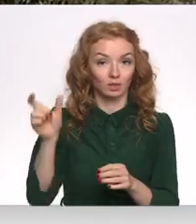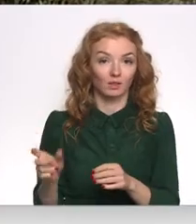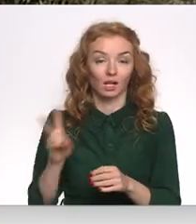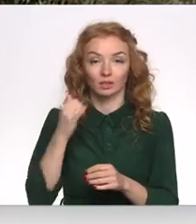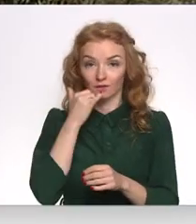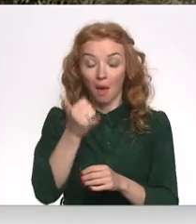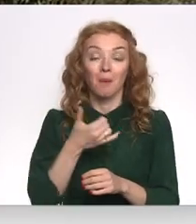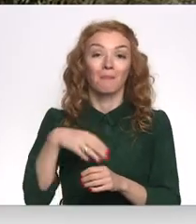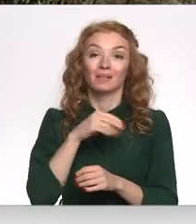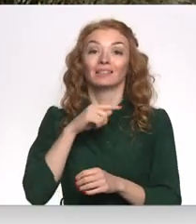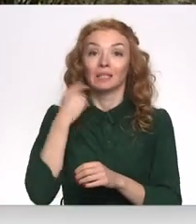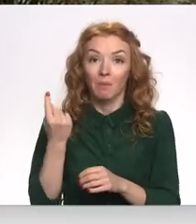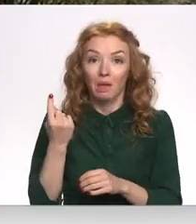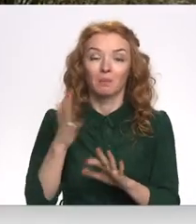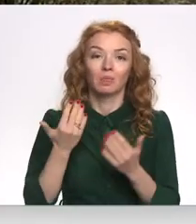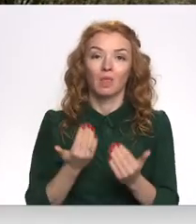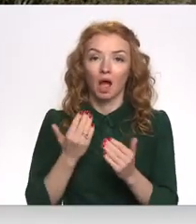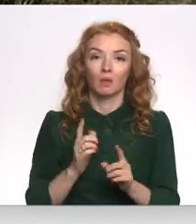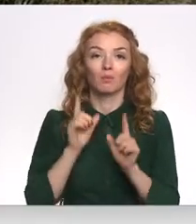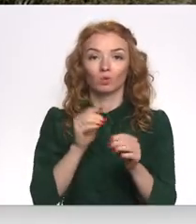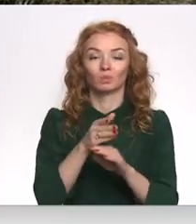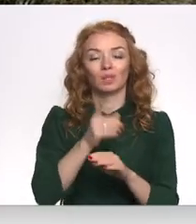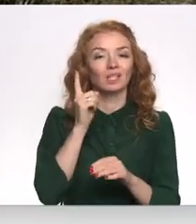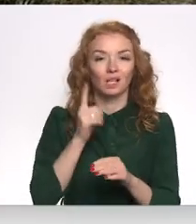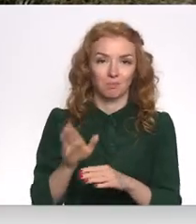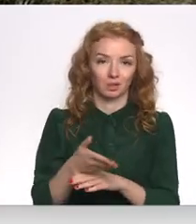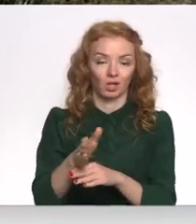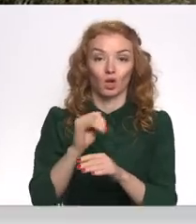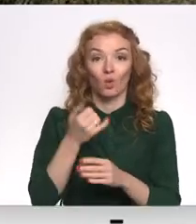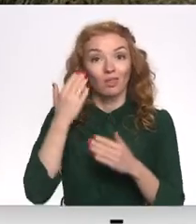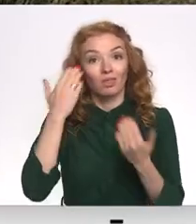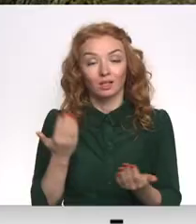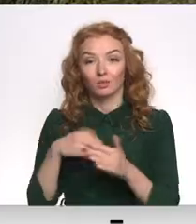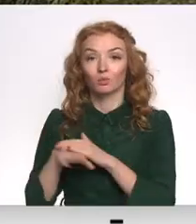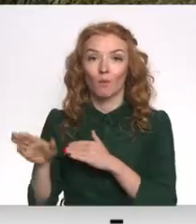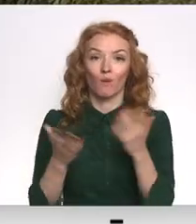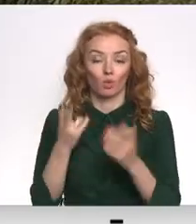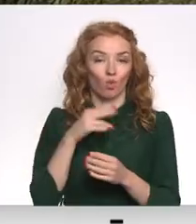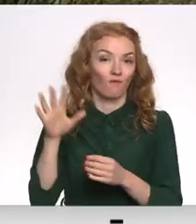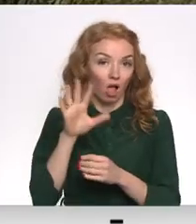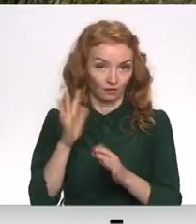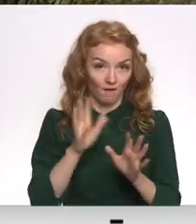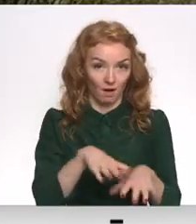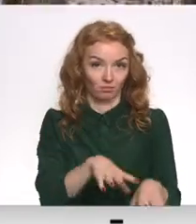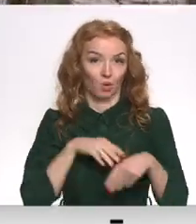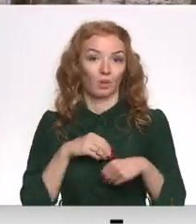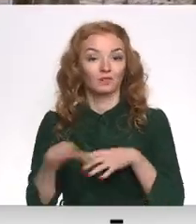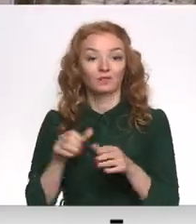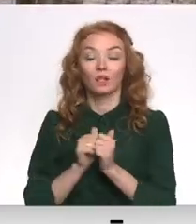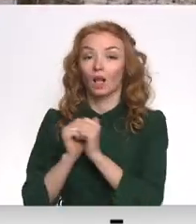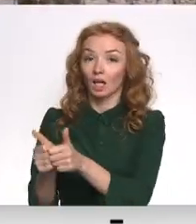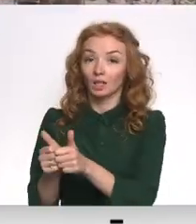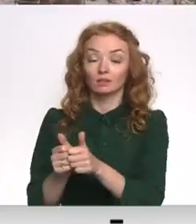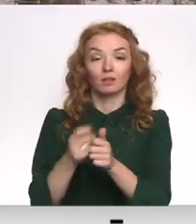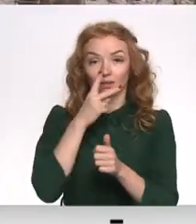zvana saka, mēs gribējām, bet tagad brauksim tikai pastaigāties, tāpēc, ka mēs nezinām, ja būs jābrauc prom no valsts, vai mēs varēsim paņemt dzīvnieku līdzi.